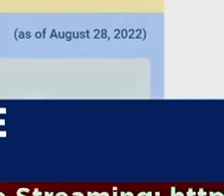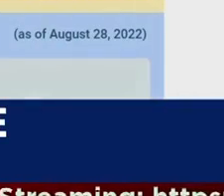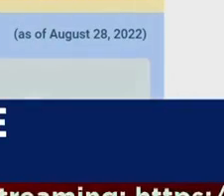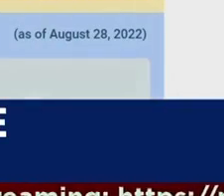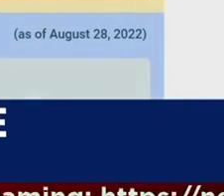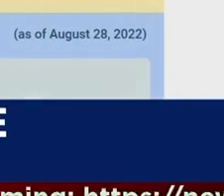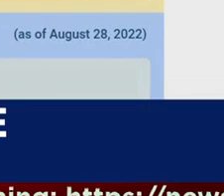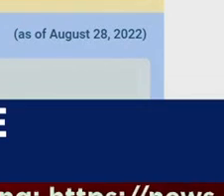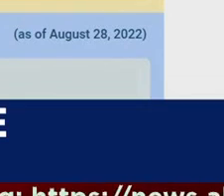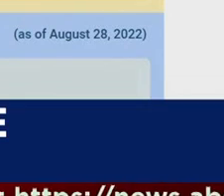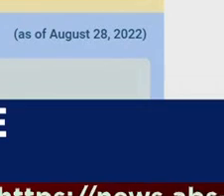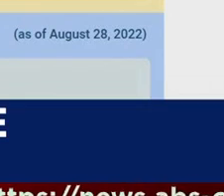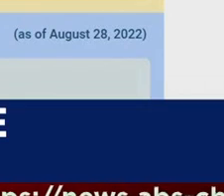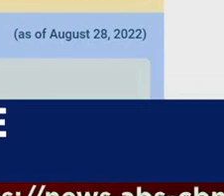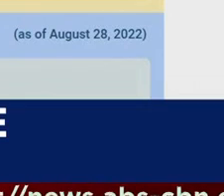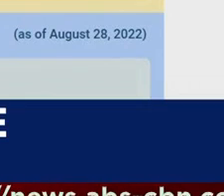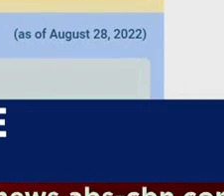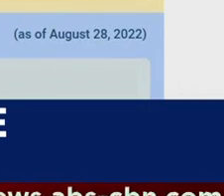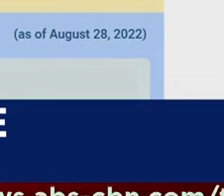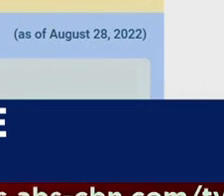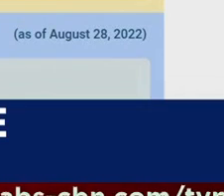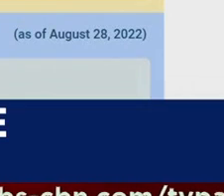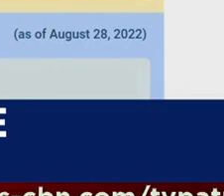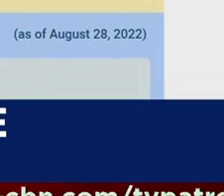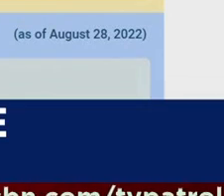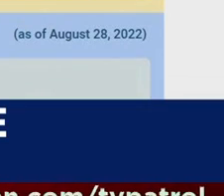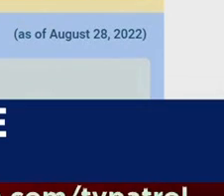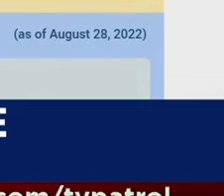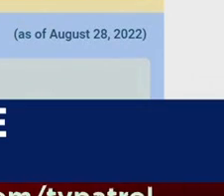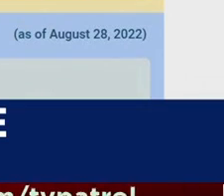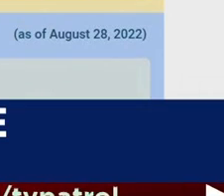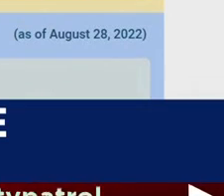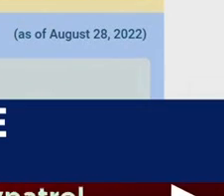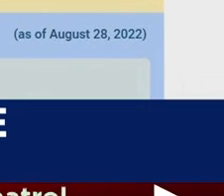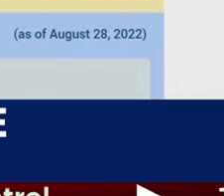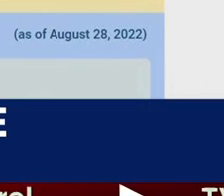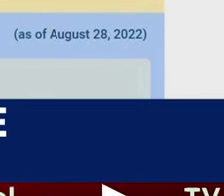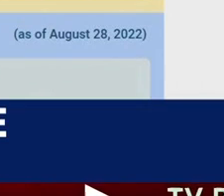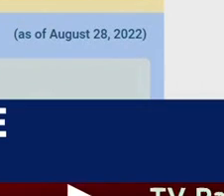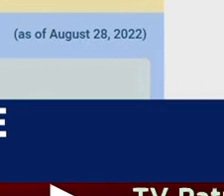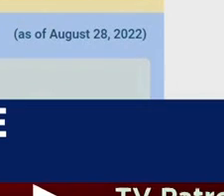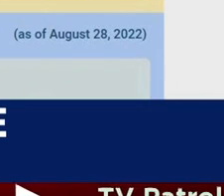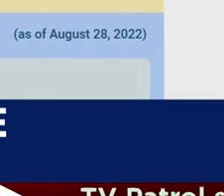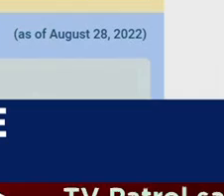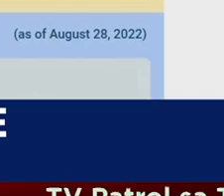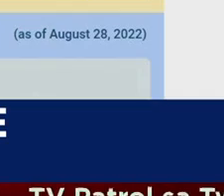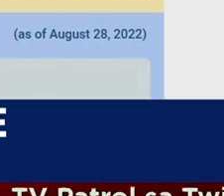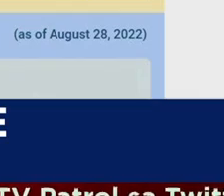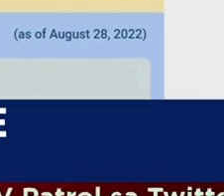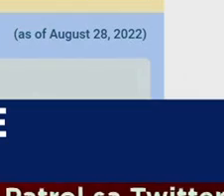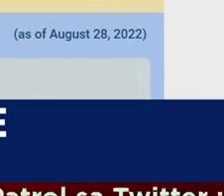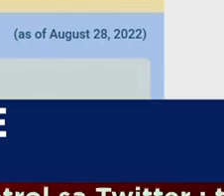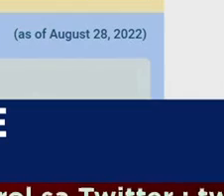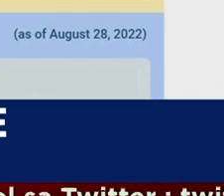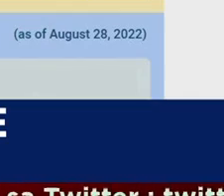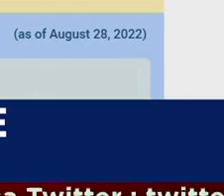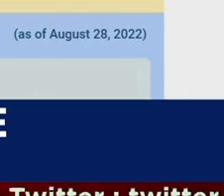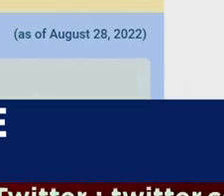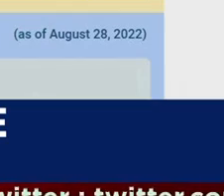ng DOH, bumaba ng 19% ang nagka-COVID mula August 22 hanggang 28 kumpara sa sinundang